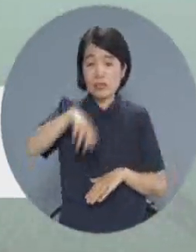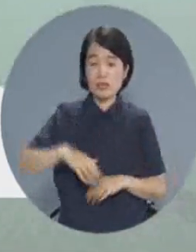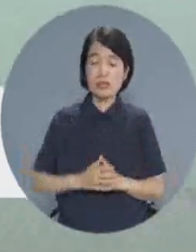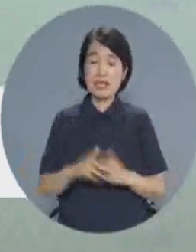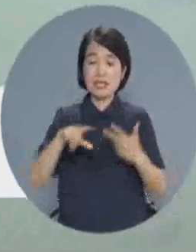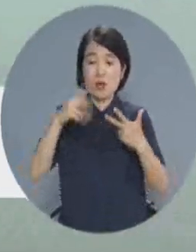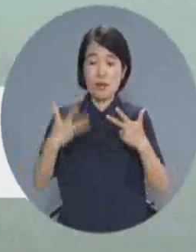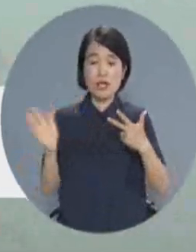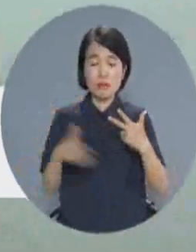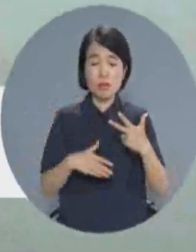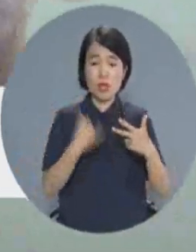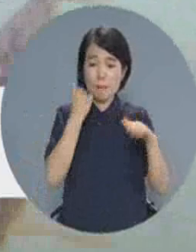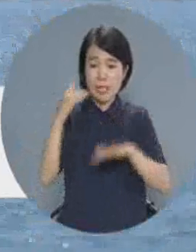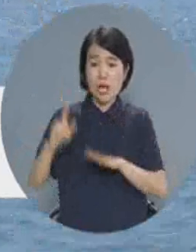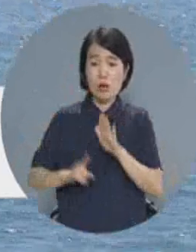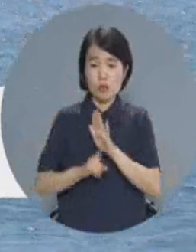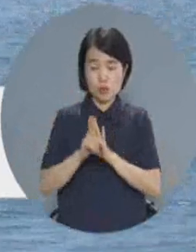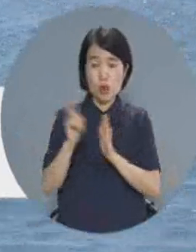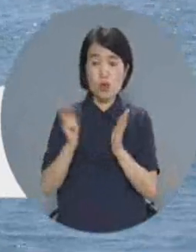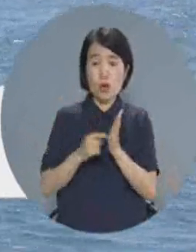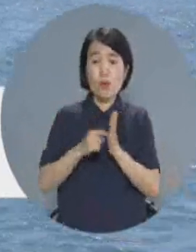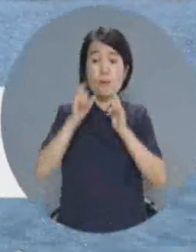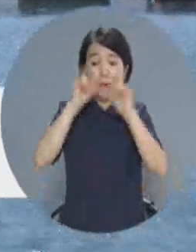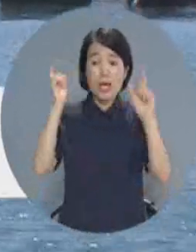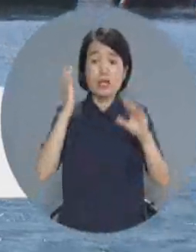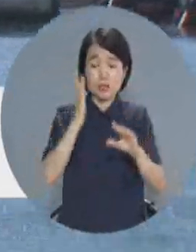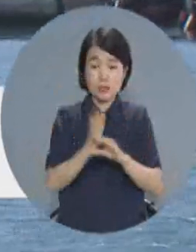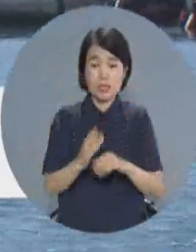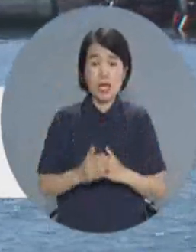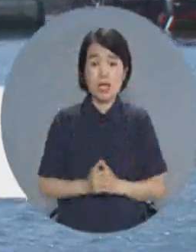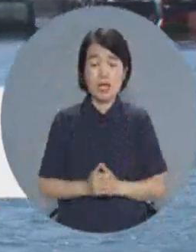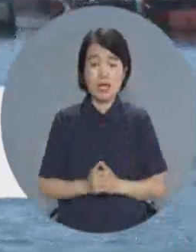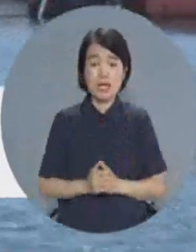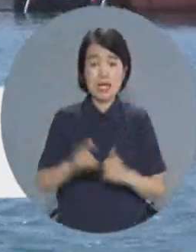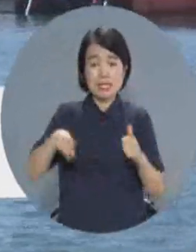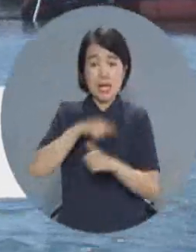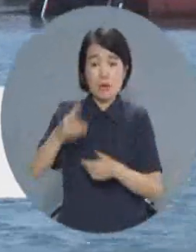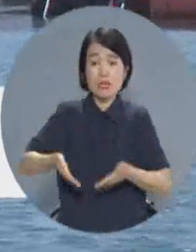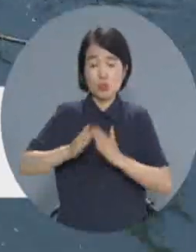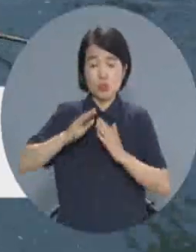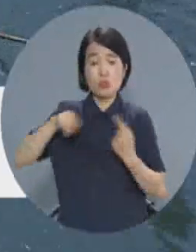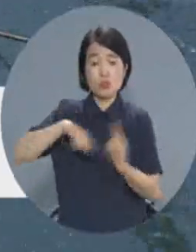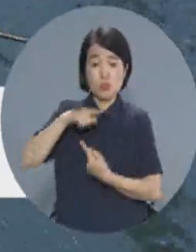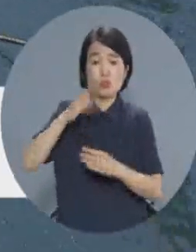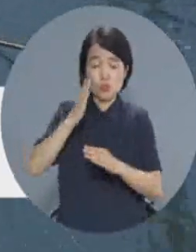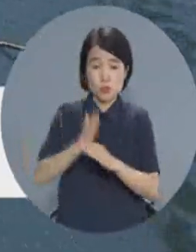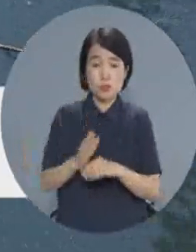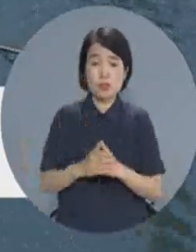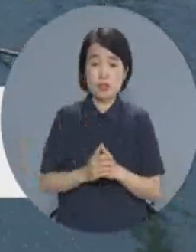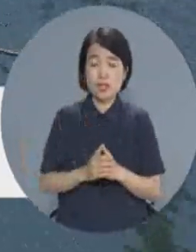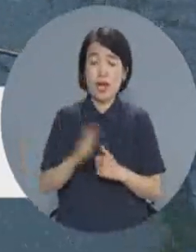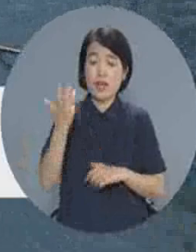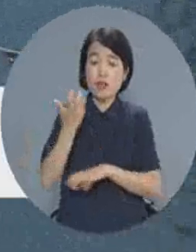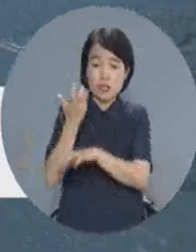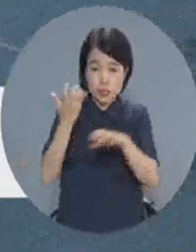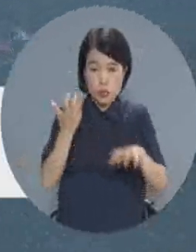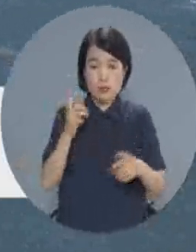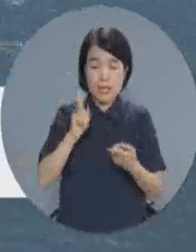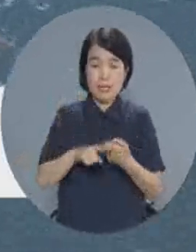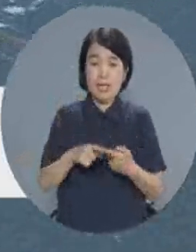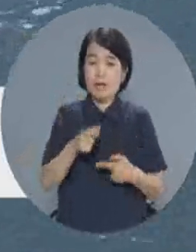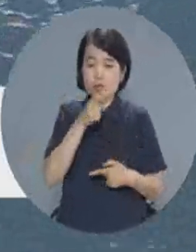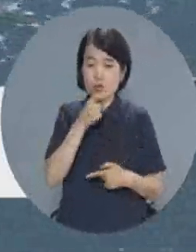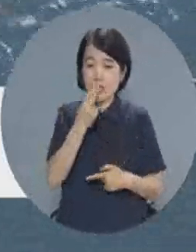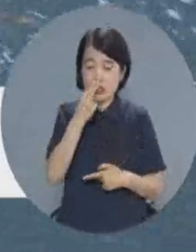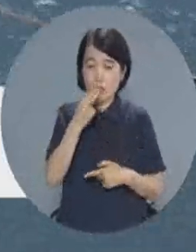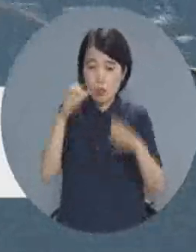8일부터 고수온 경보가 내려져 있습니다. 여수시는 이에 따라 상황실을 설치하고 어가 80곳에